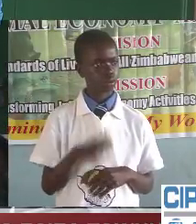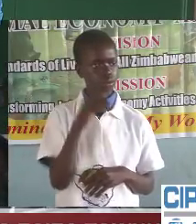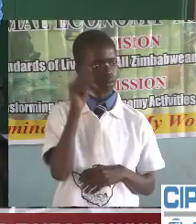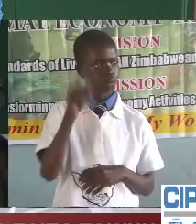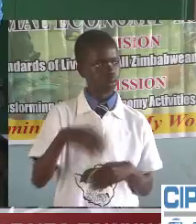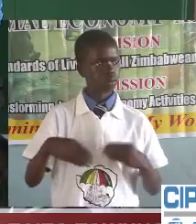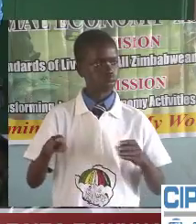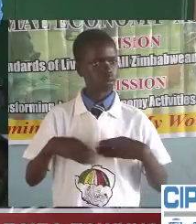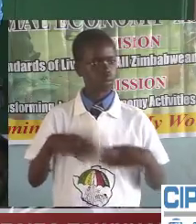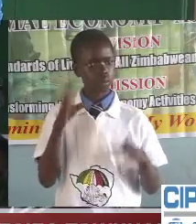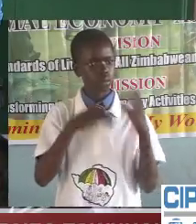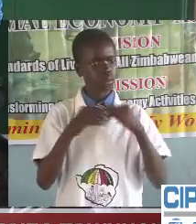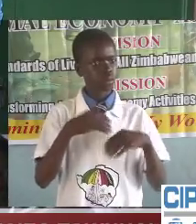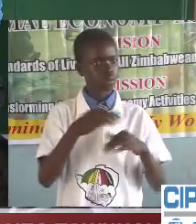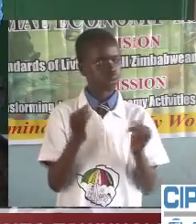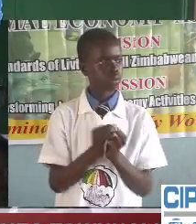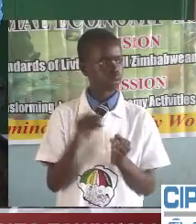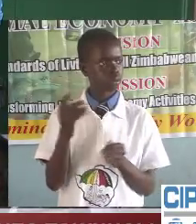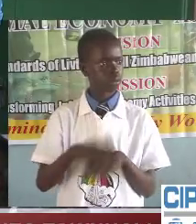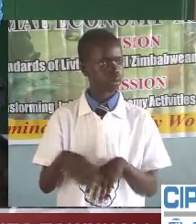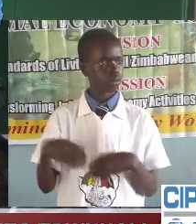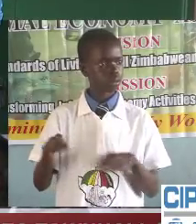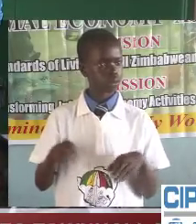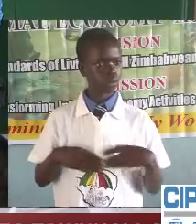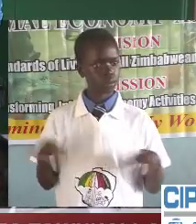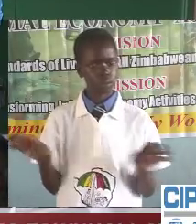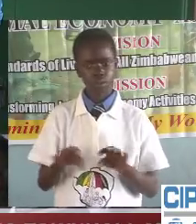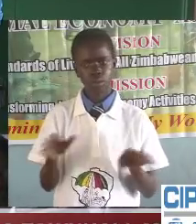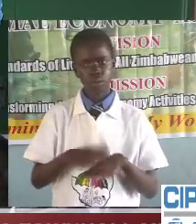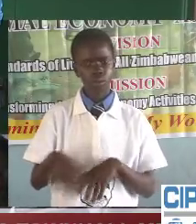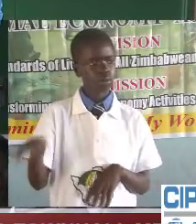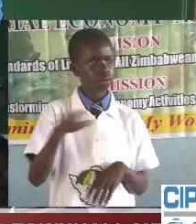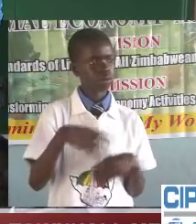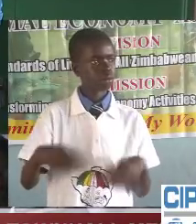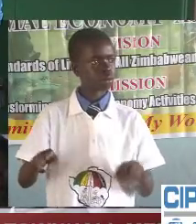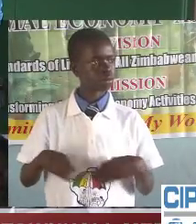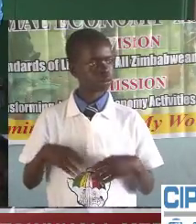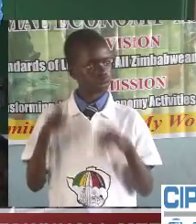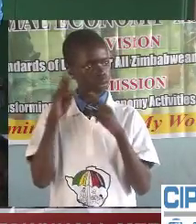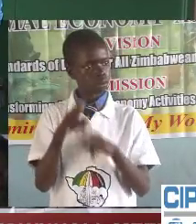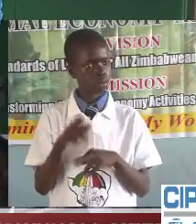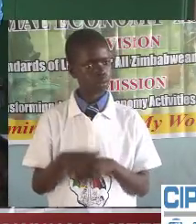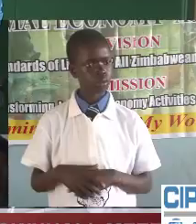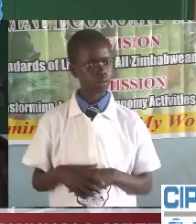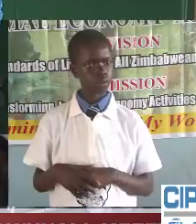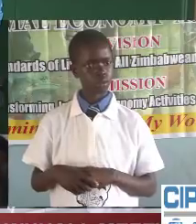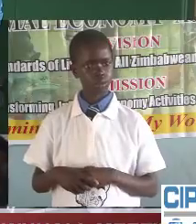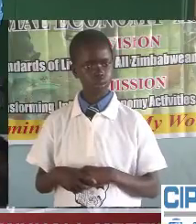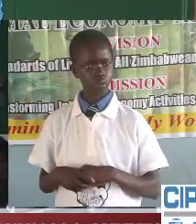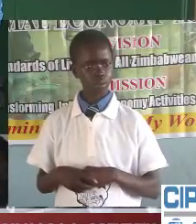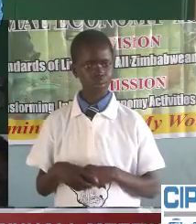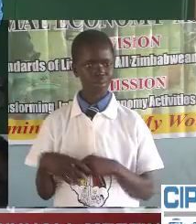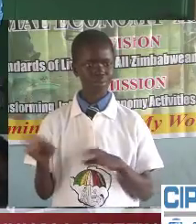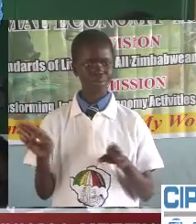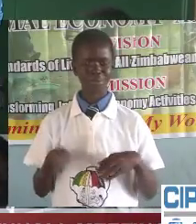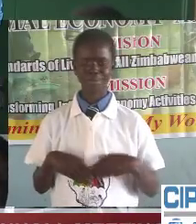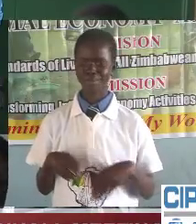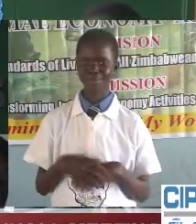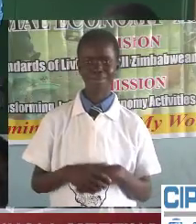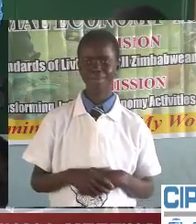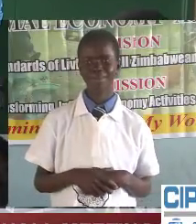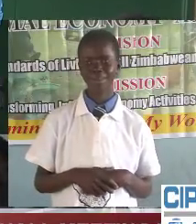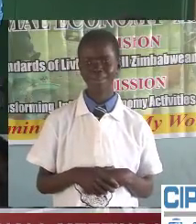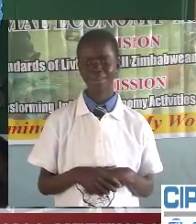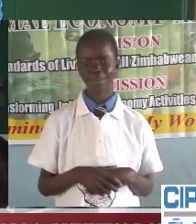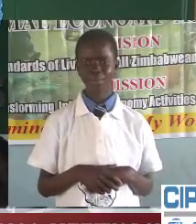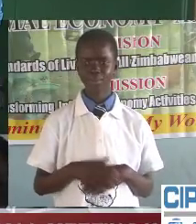zvesocial contract yekuti tosanirana pasi neinformal sector kuti kana tikakundikana kuita izvi ndofungawo